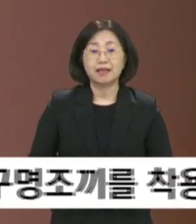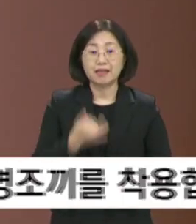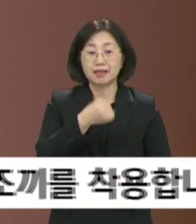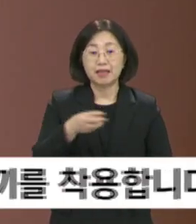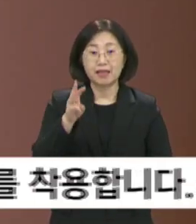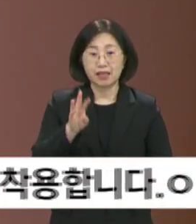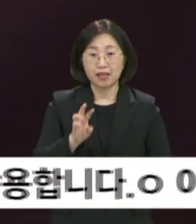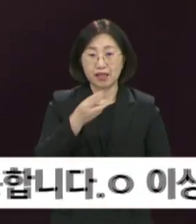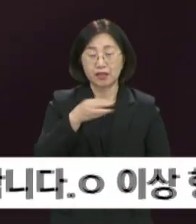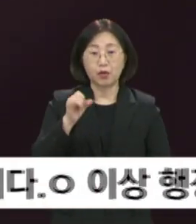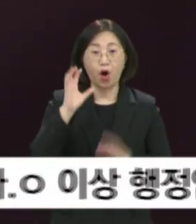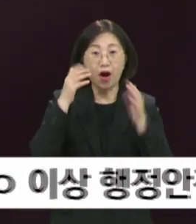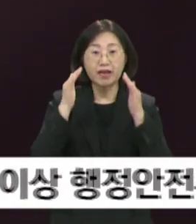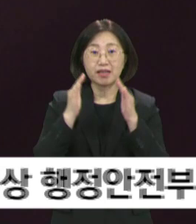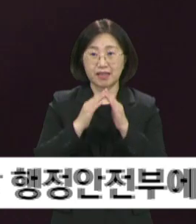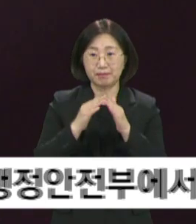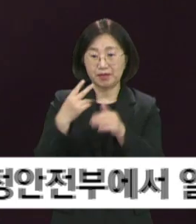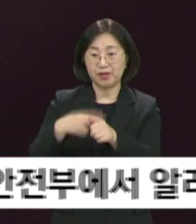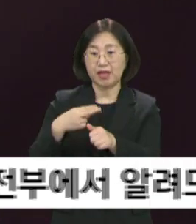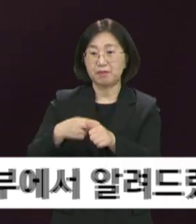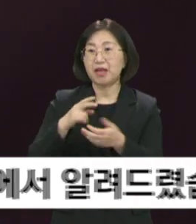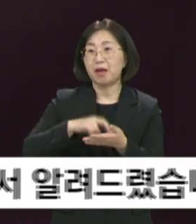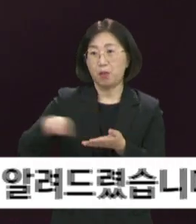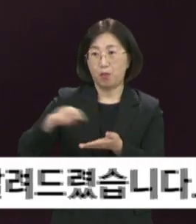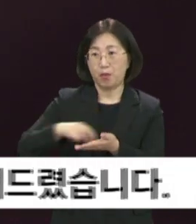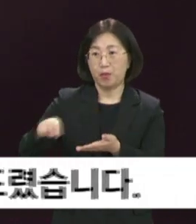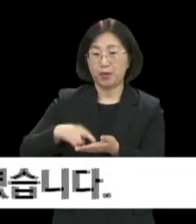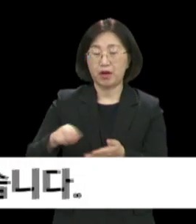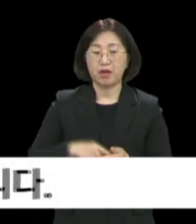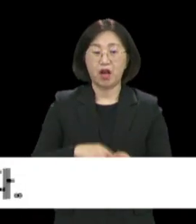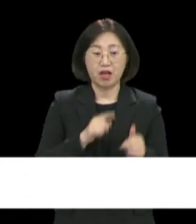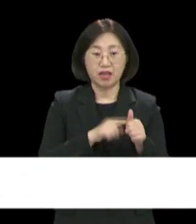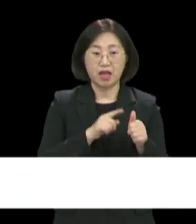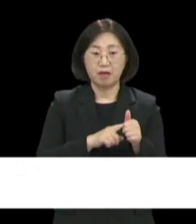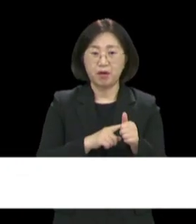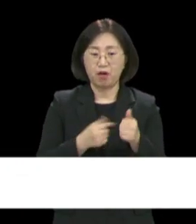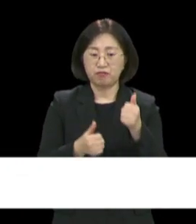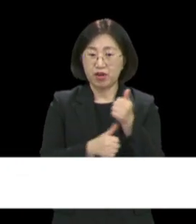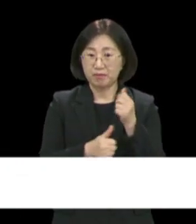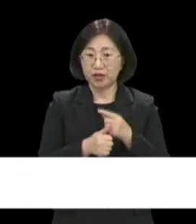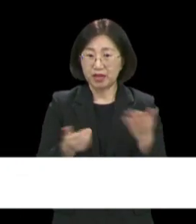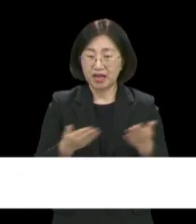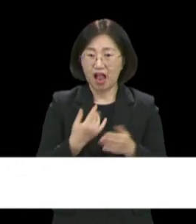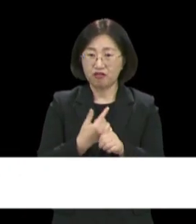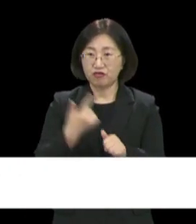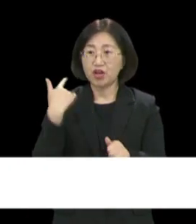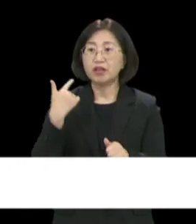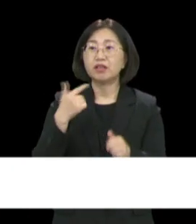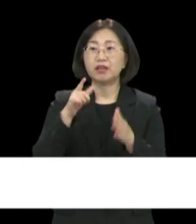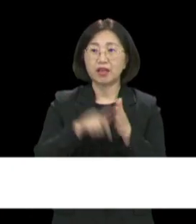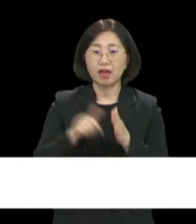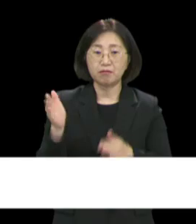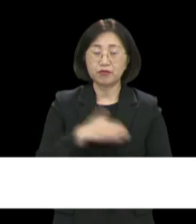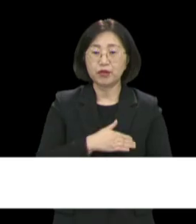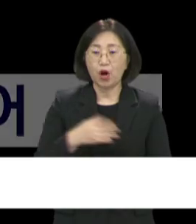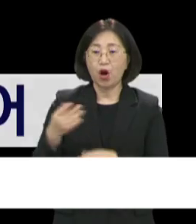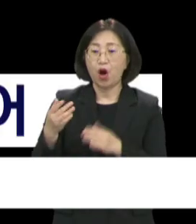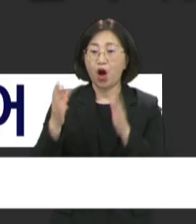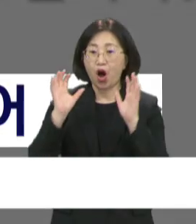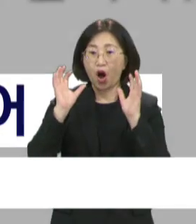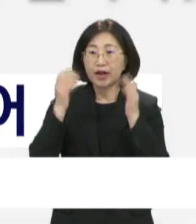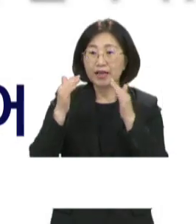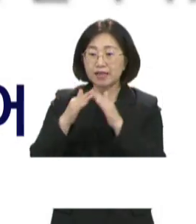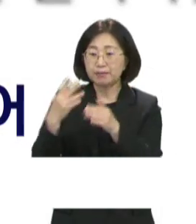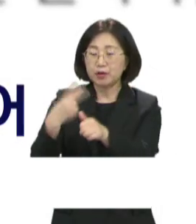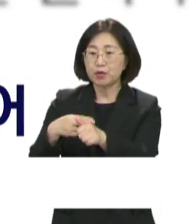어린이집 원장이 교사에게 보낸 메시지입니다. 이 원장은 부원장으로 일하던 6년 전부터 어린이집 교사 A씨에게